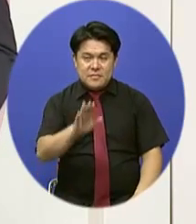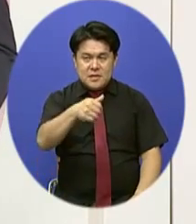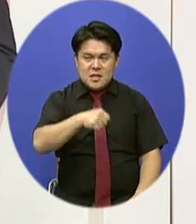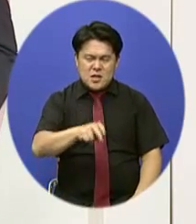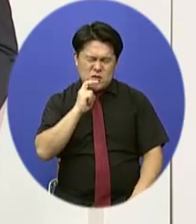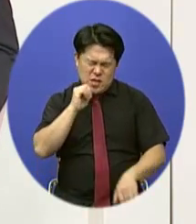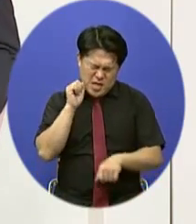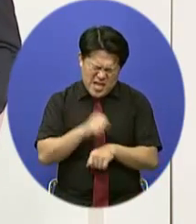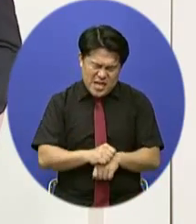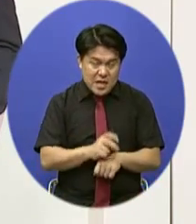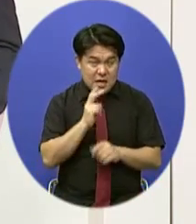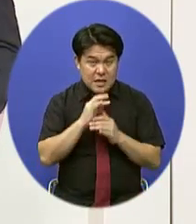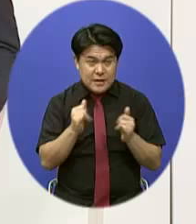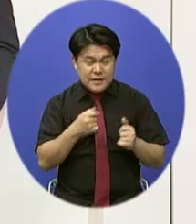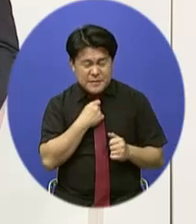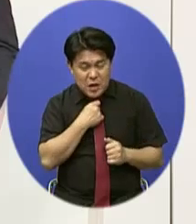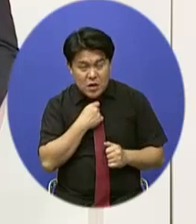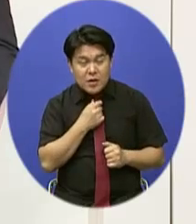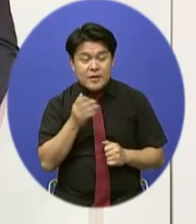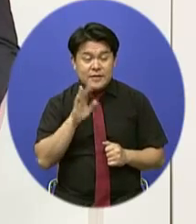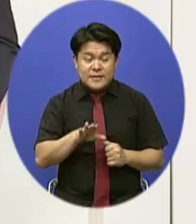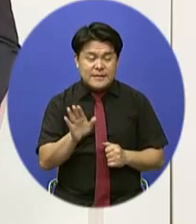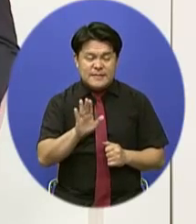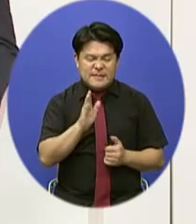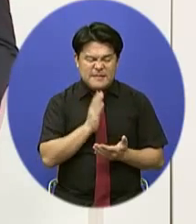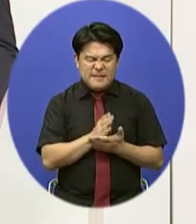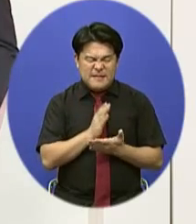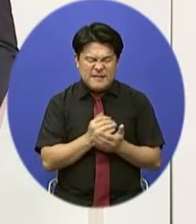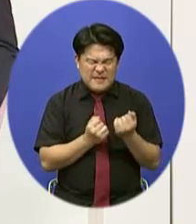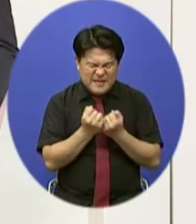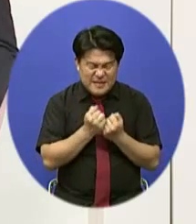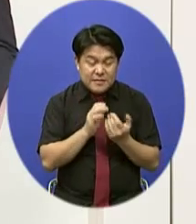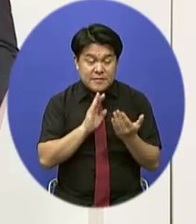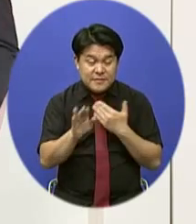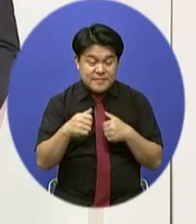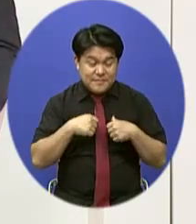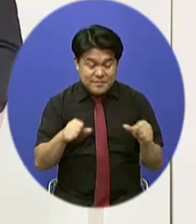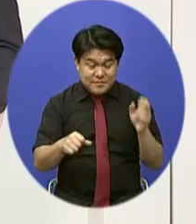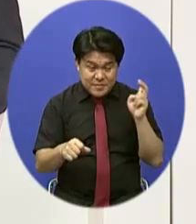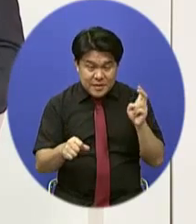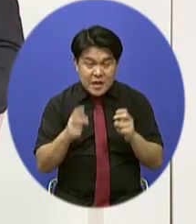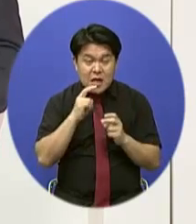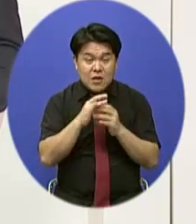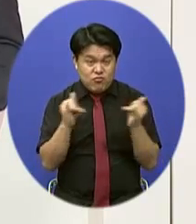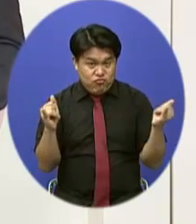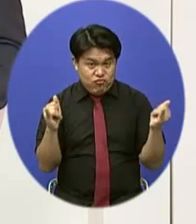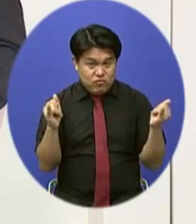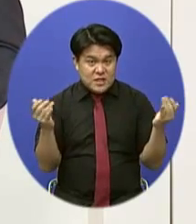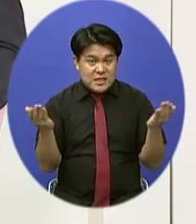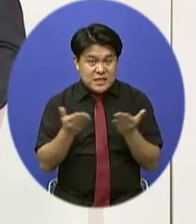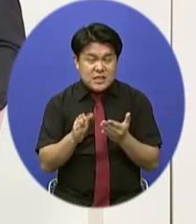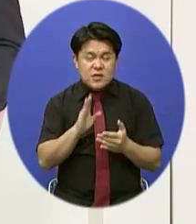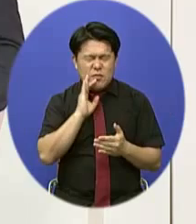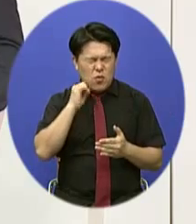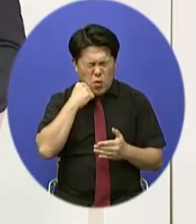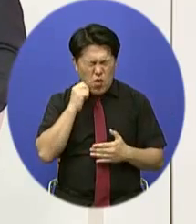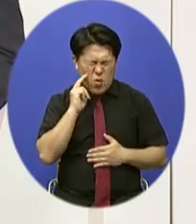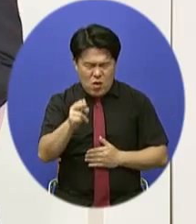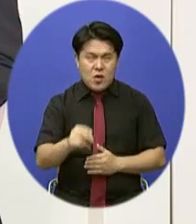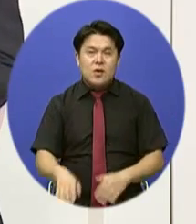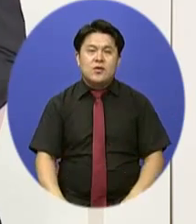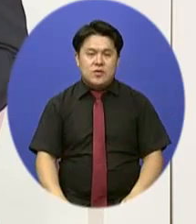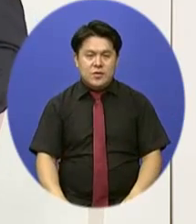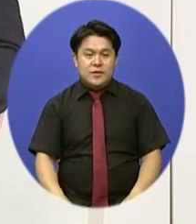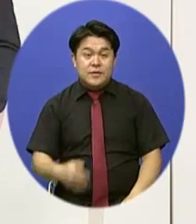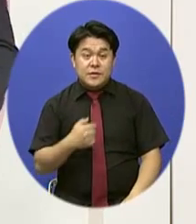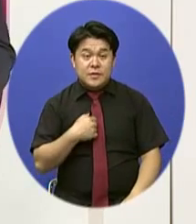잘해갖고 가수의 그럼요. 길로 가려다가 예. 진로를 바꿨다는 얘긴데 가수의 길이 정말 이제 하늘의 별을 따는 그럼요. 것만큼. 그럼요, 너무